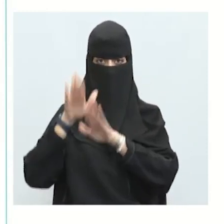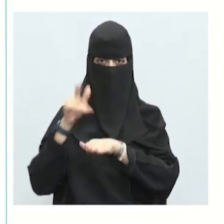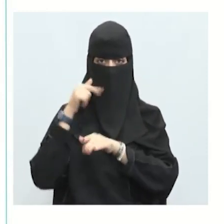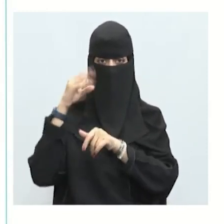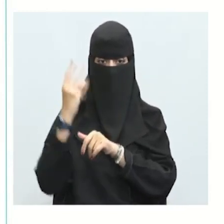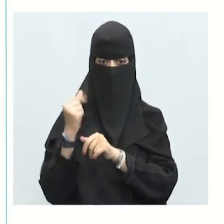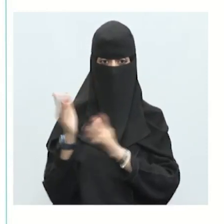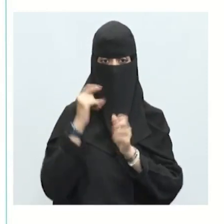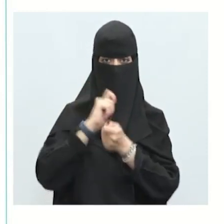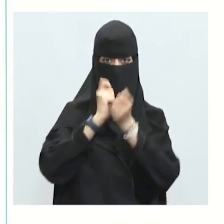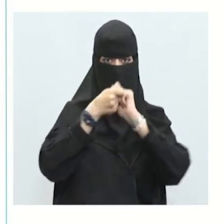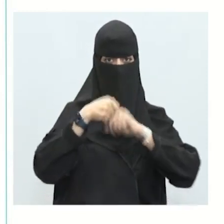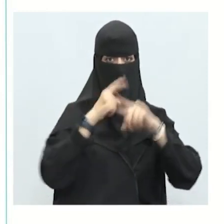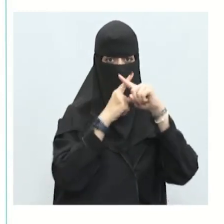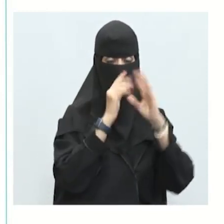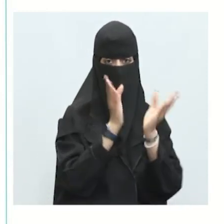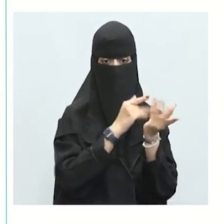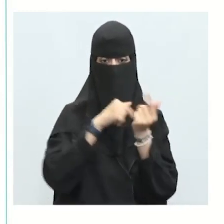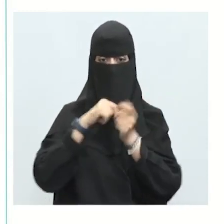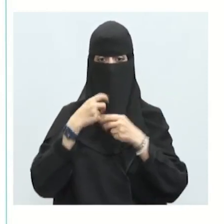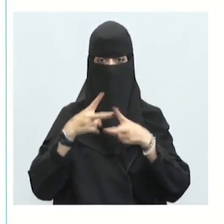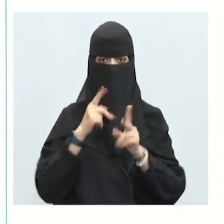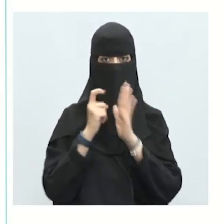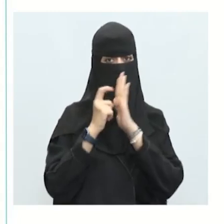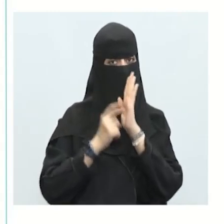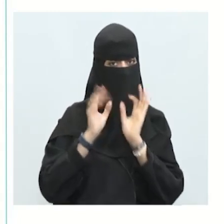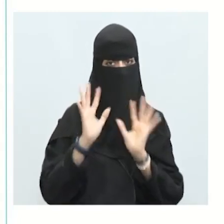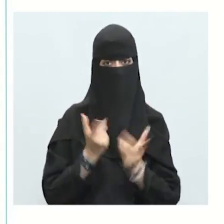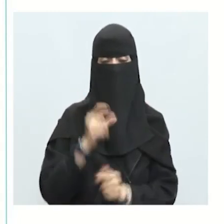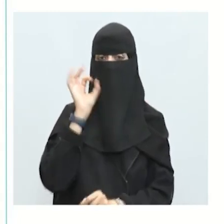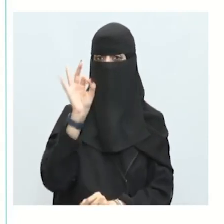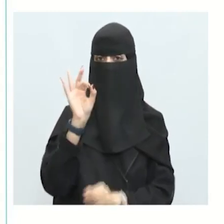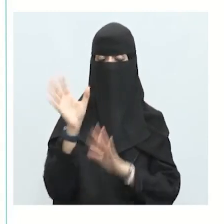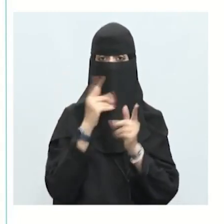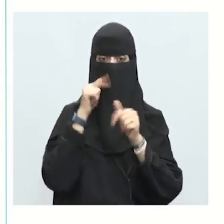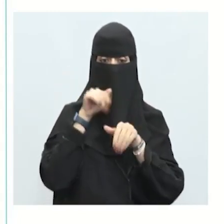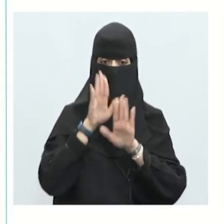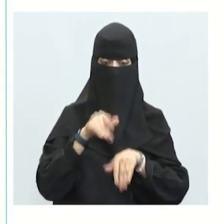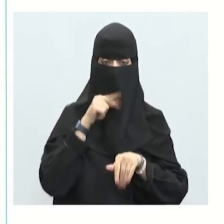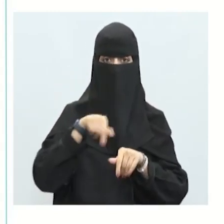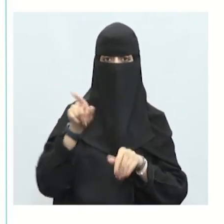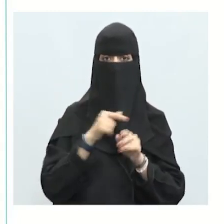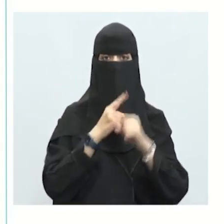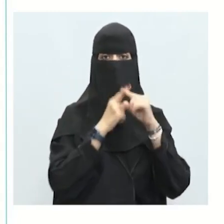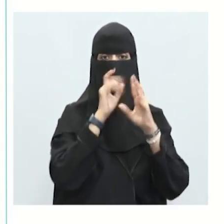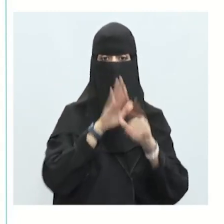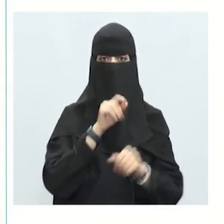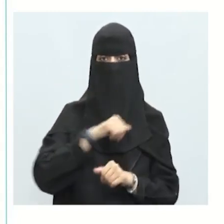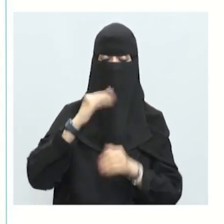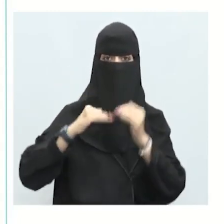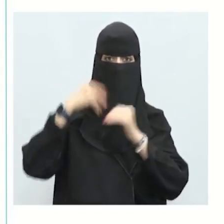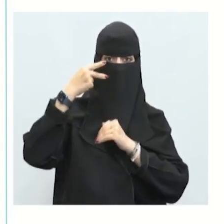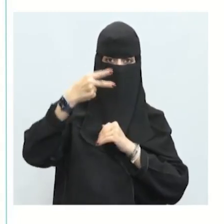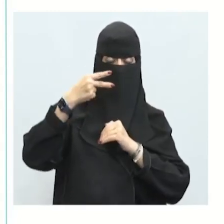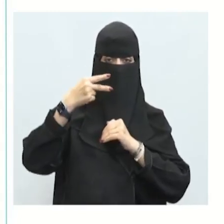الى المتغير اكس ثم نبدا في الشرط اللي هو اف اذا كان اكس اكبر من او تساوي